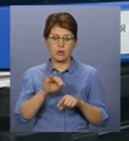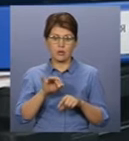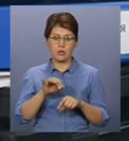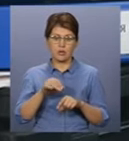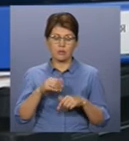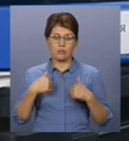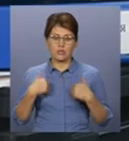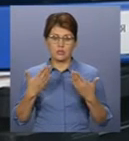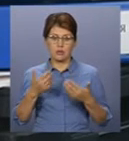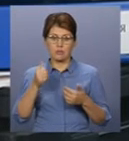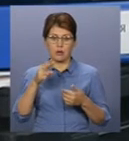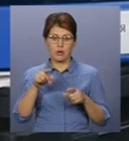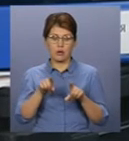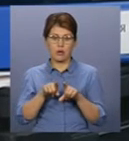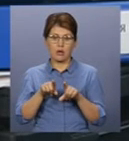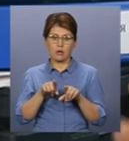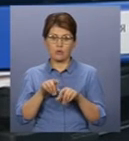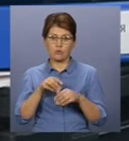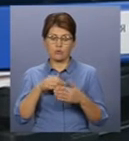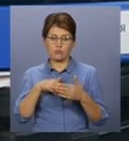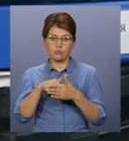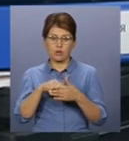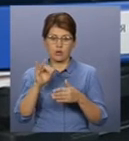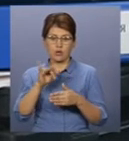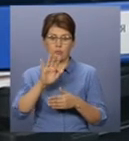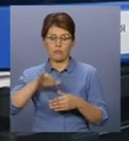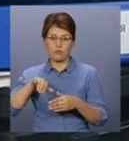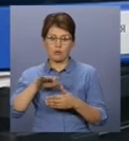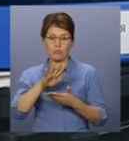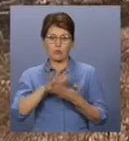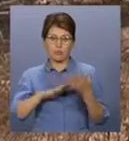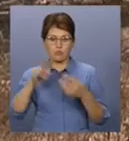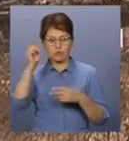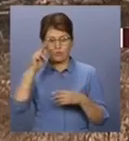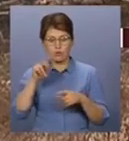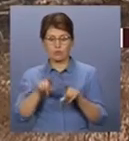мы предоставим ей академический отпуск для того, чтобы она потом продолжила свое обучение.